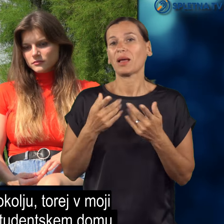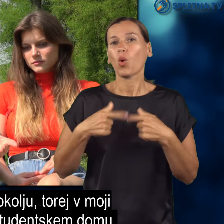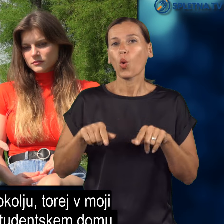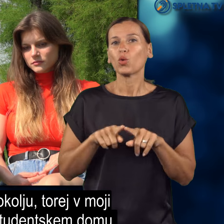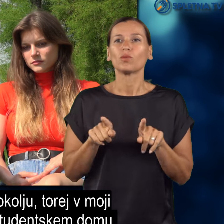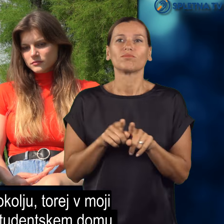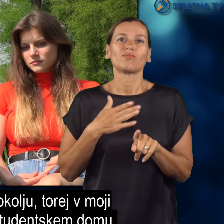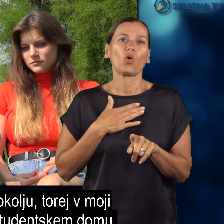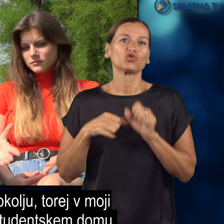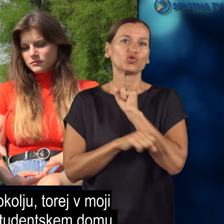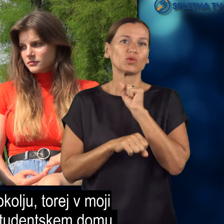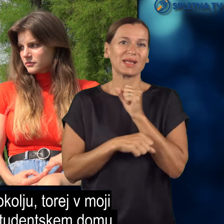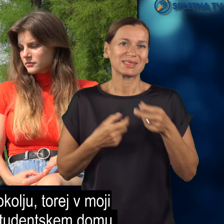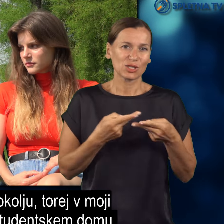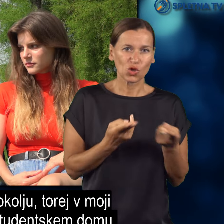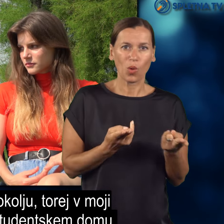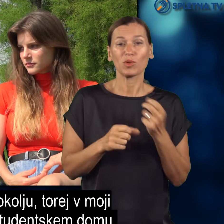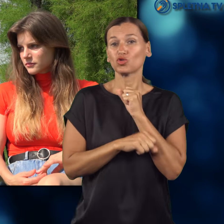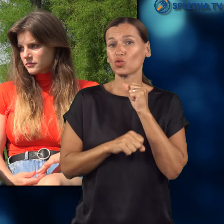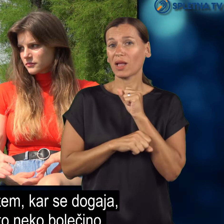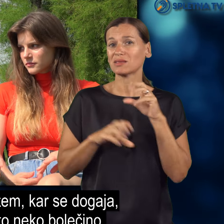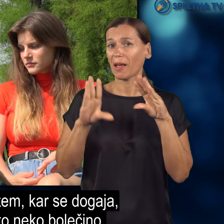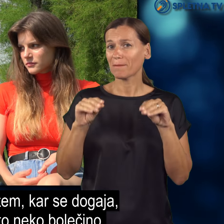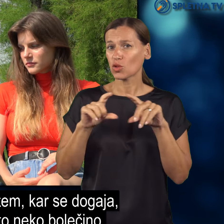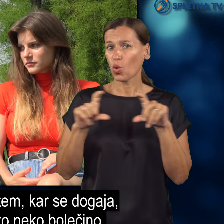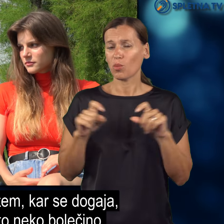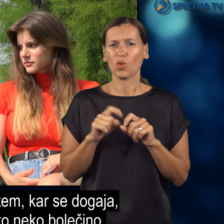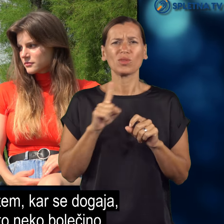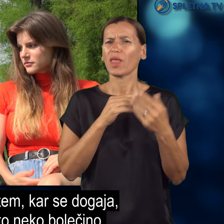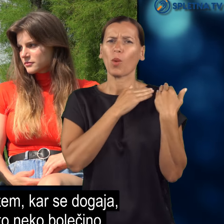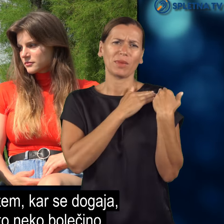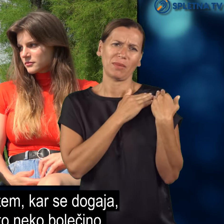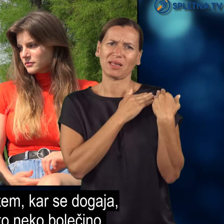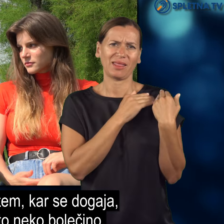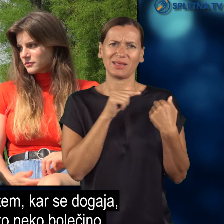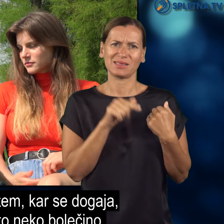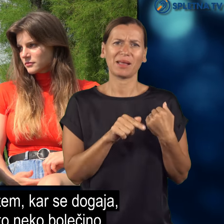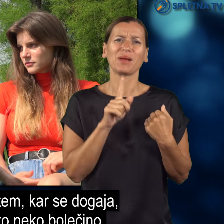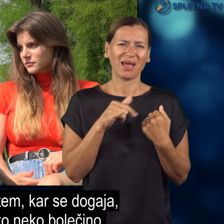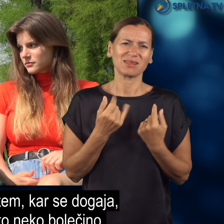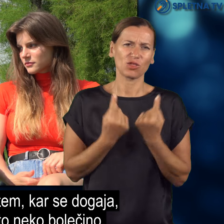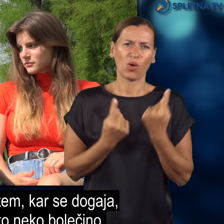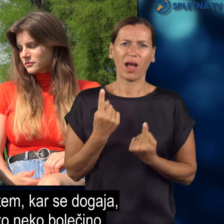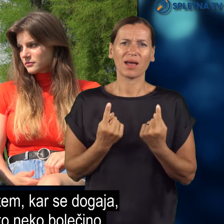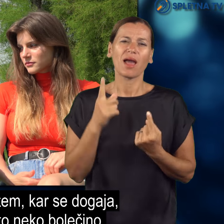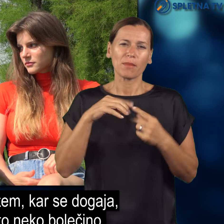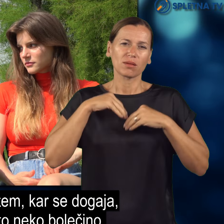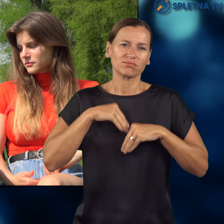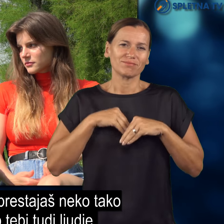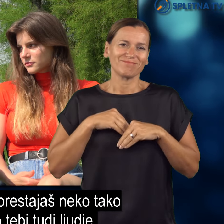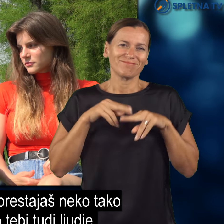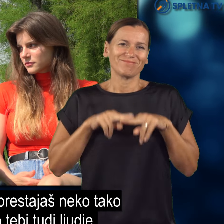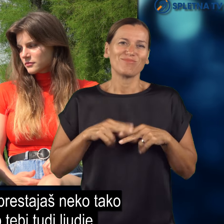moji študentski sobi, v študentskem domu, neobremenjeni s tem, kar se dogaja, ampak hkrati s to neko bolečino,